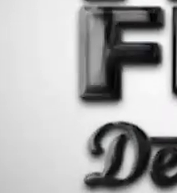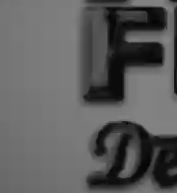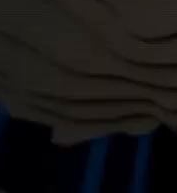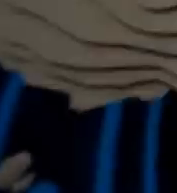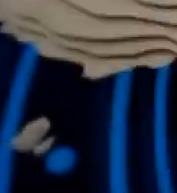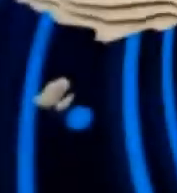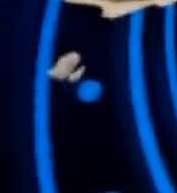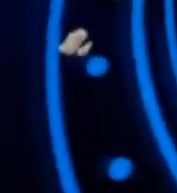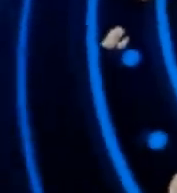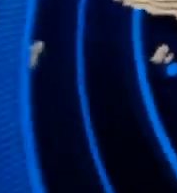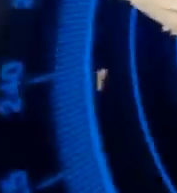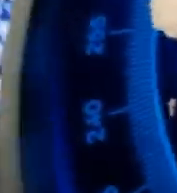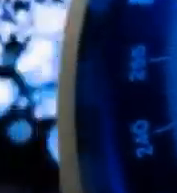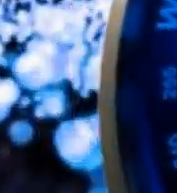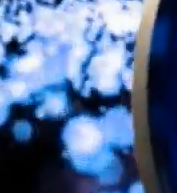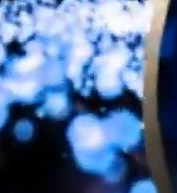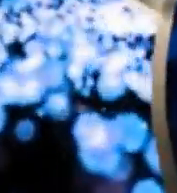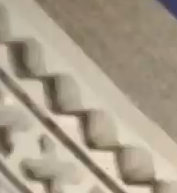देश की धड़कन.